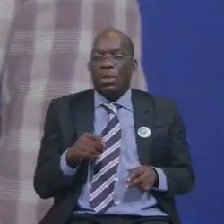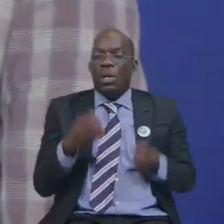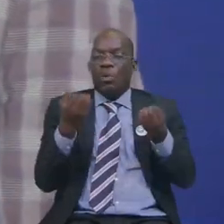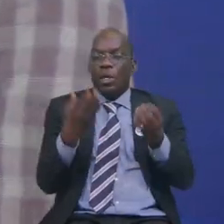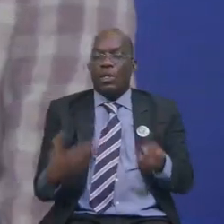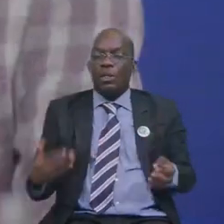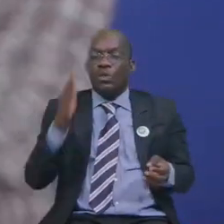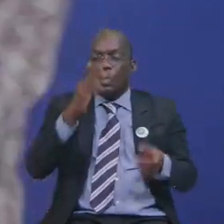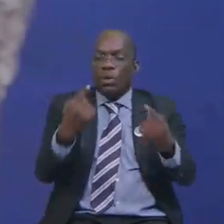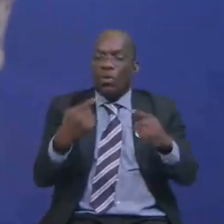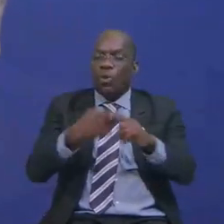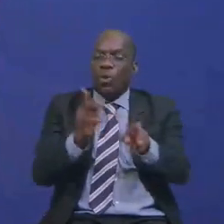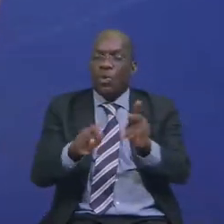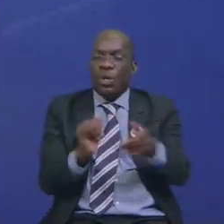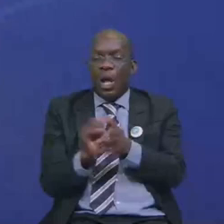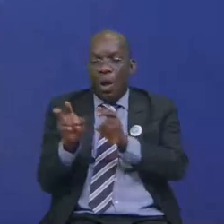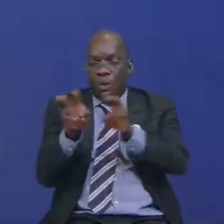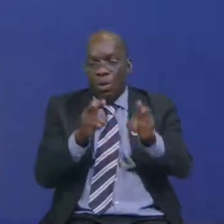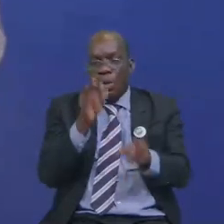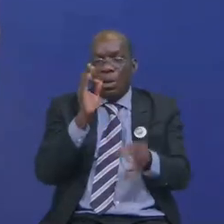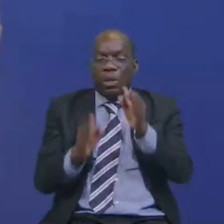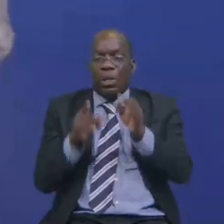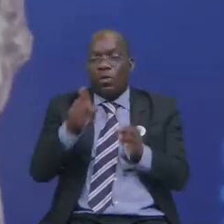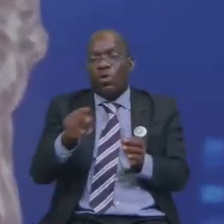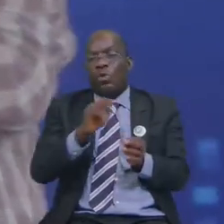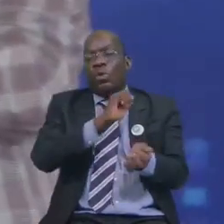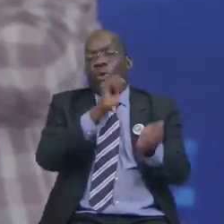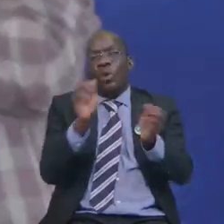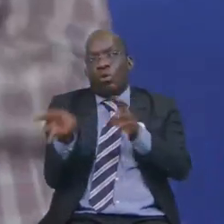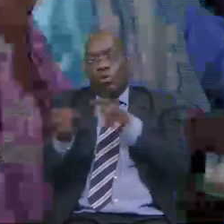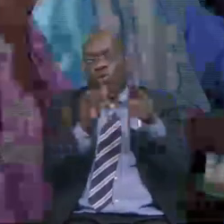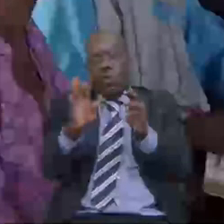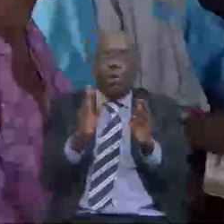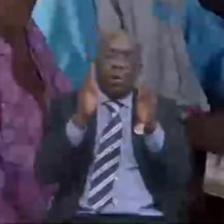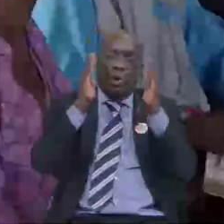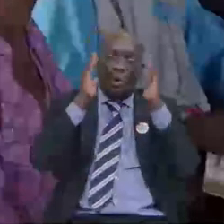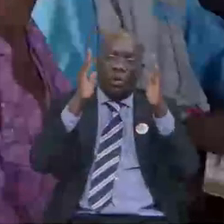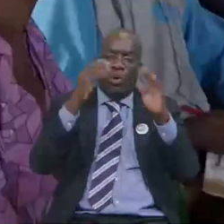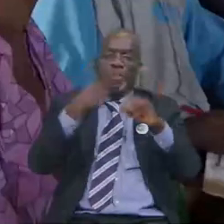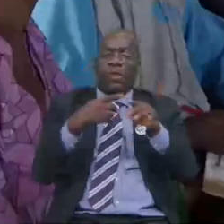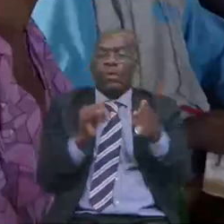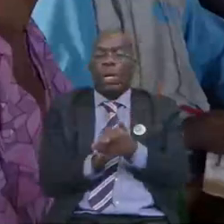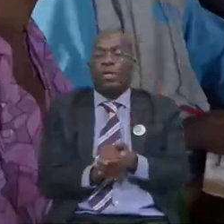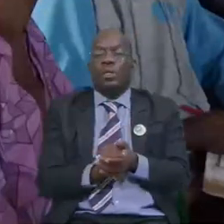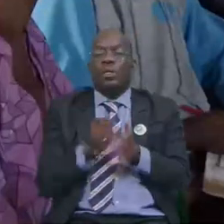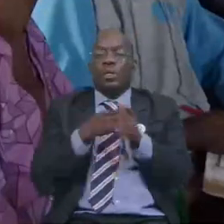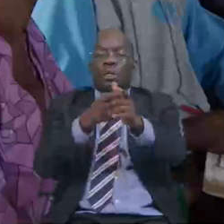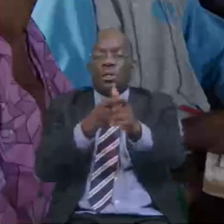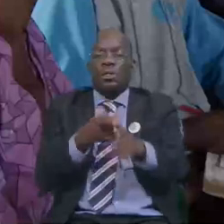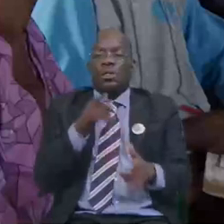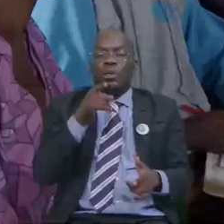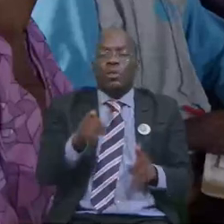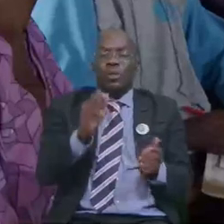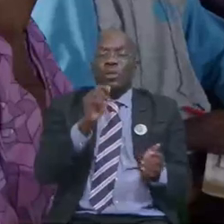de si tu focales ton attention et tu laisses ce que tu fais et tu regardes la